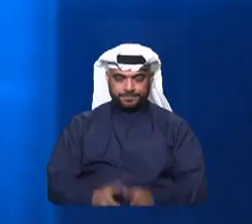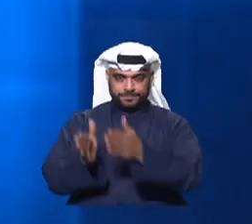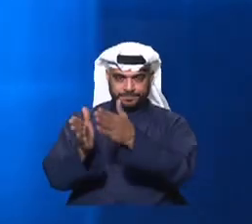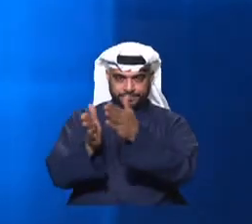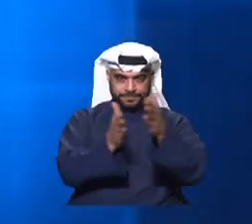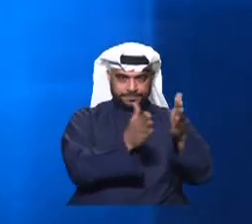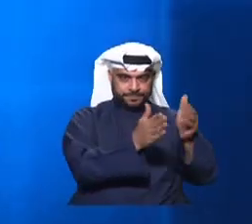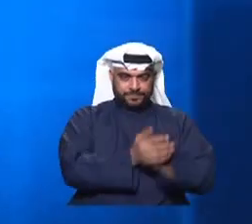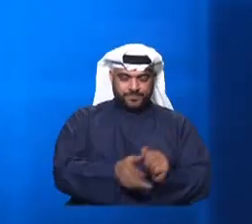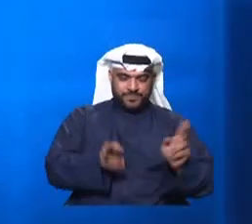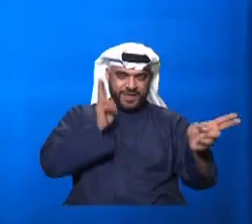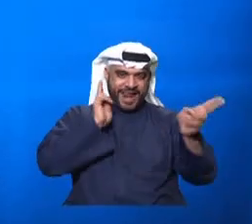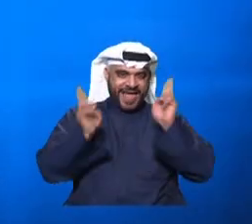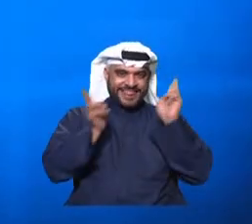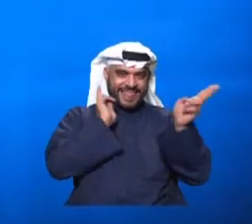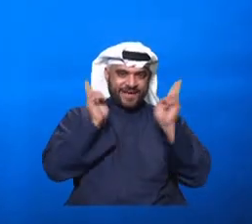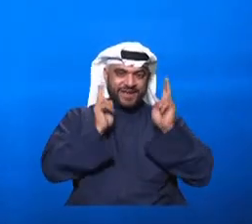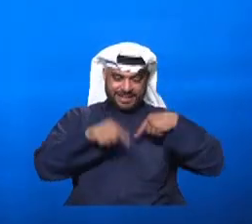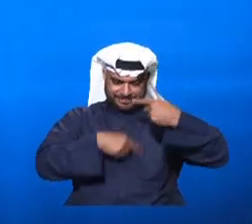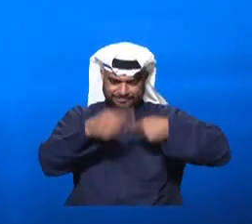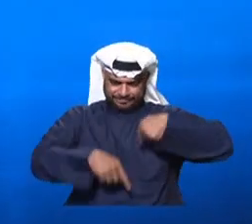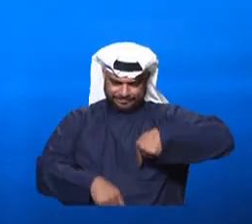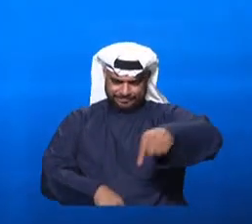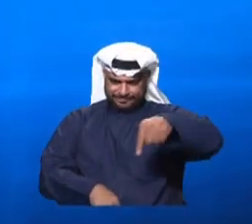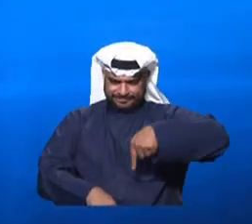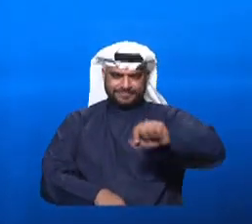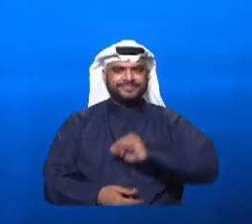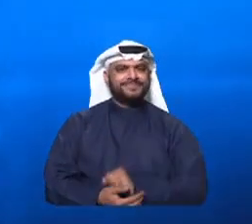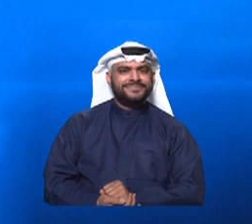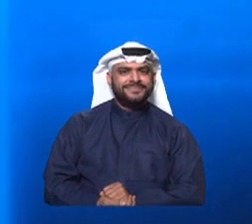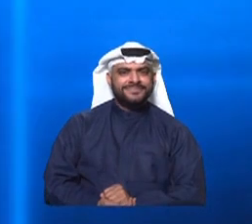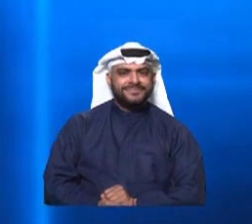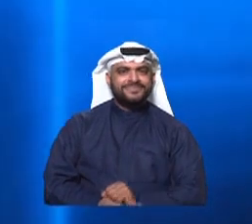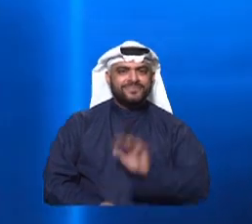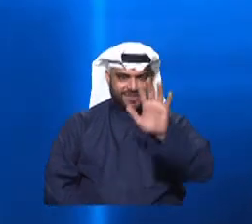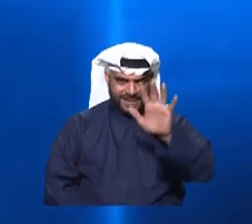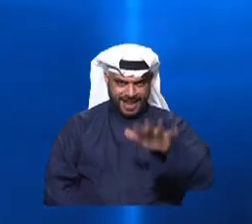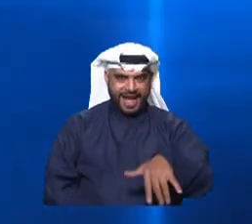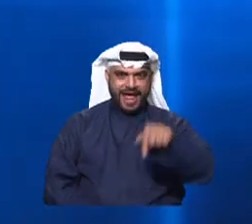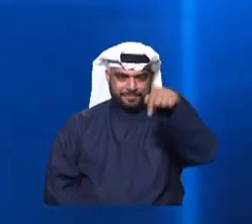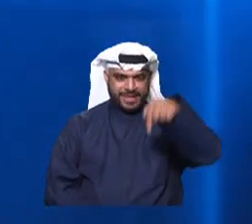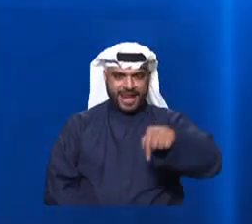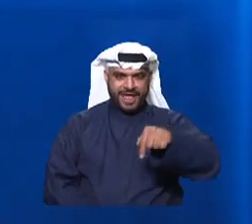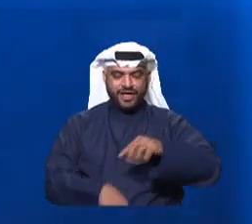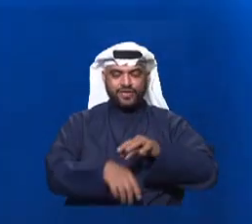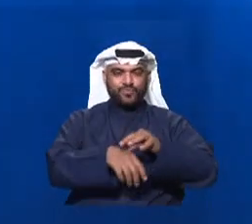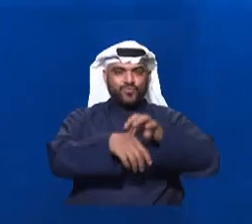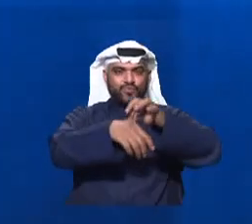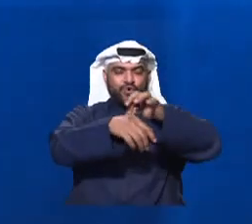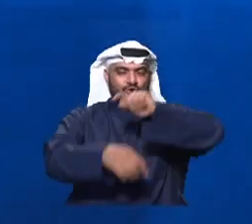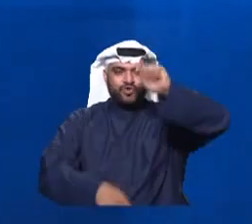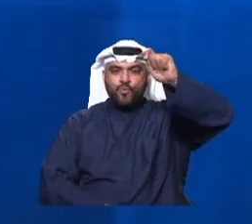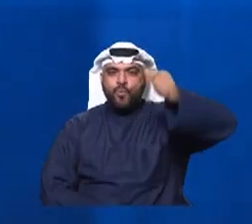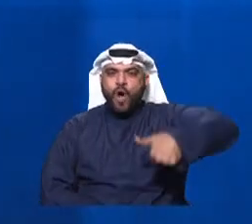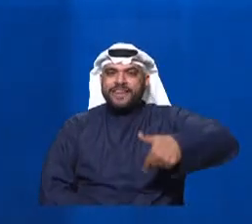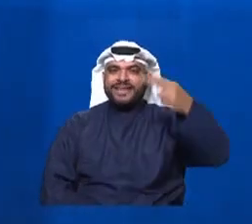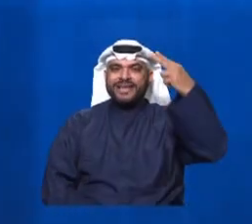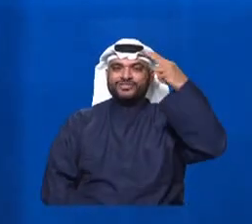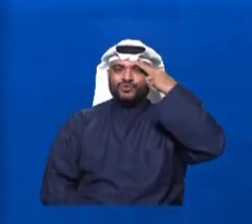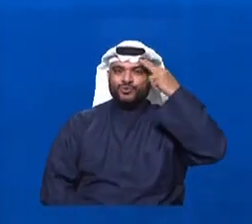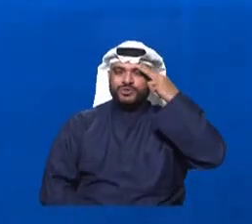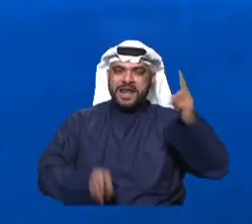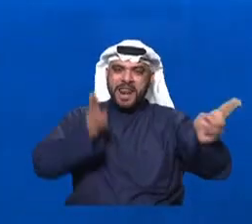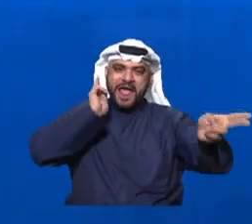ولا زلنا في الاحتفالات بيوم التأسيس، حيث يحيي المواطنون السعوديون بفعاليات